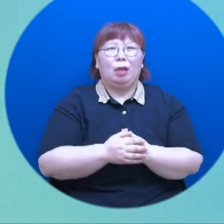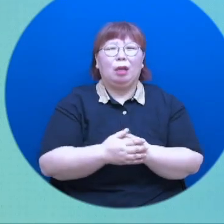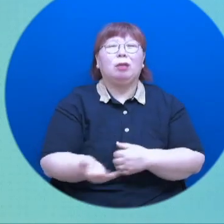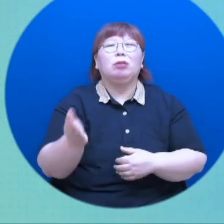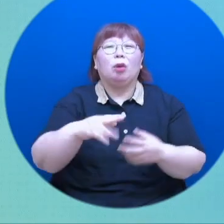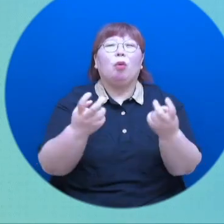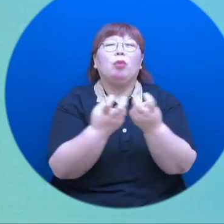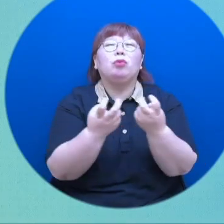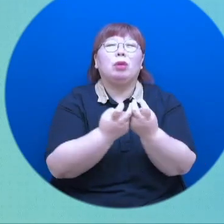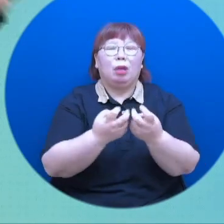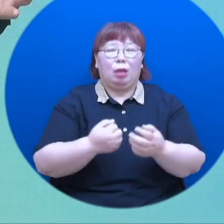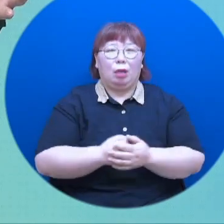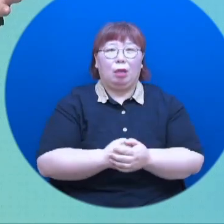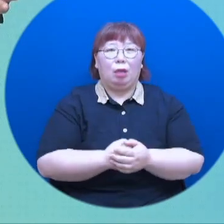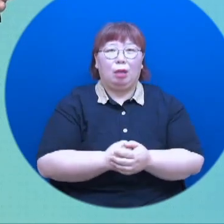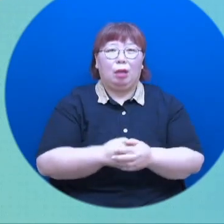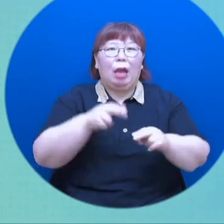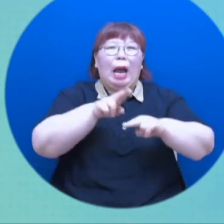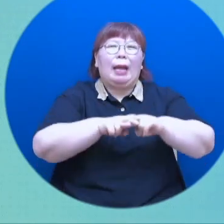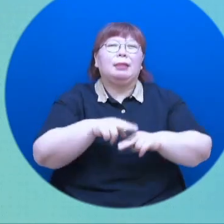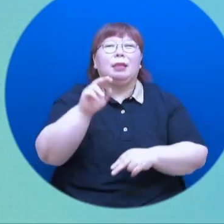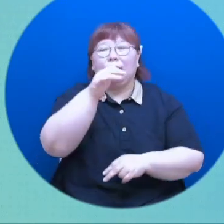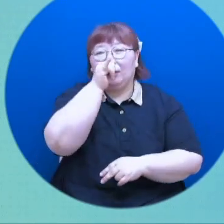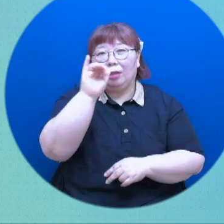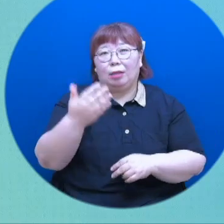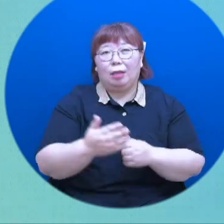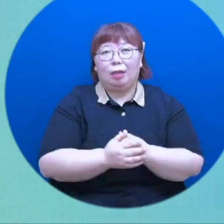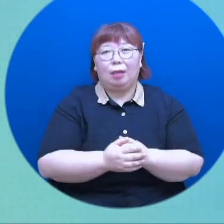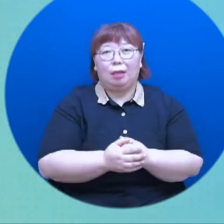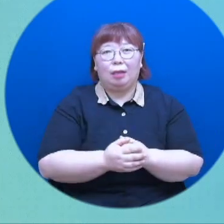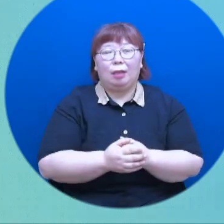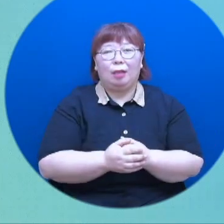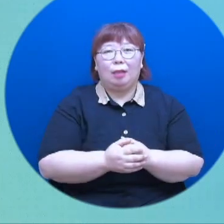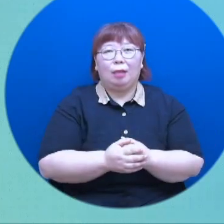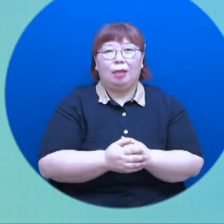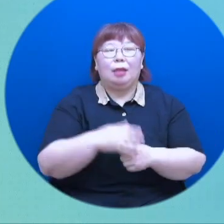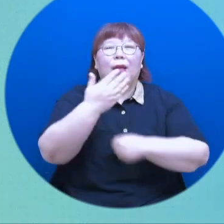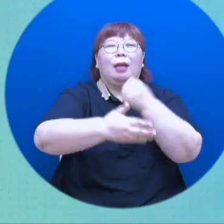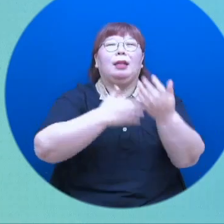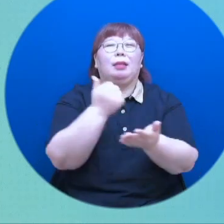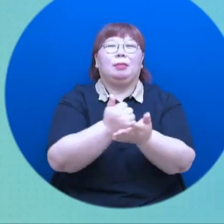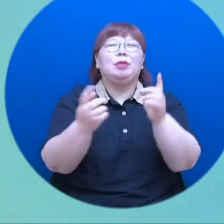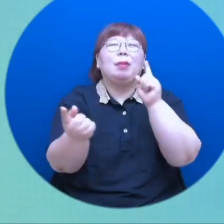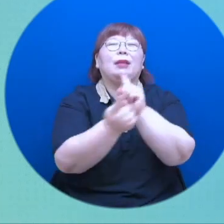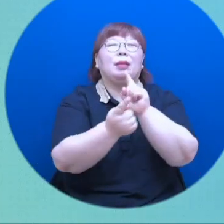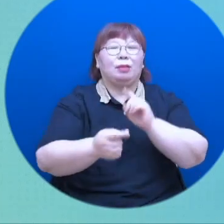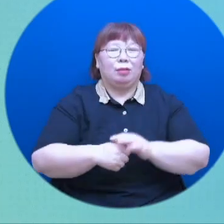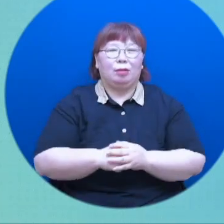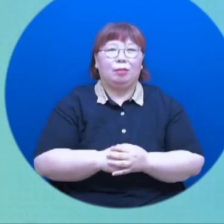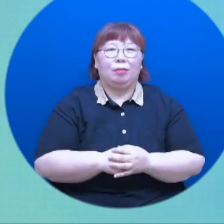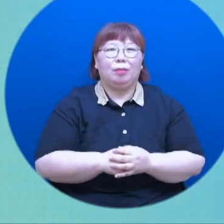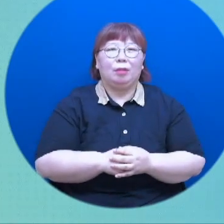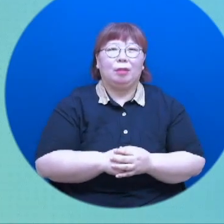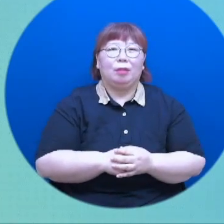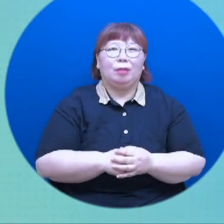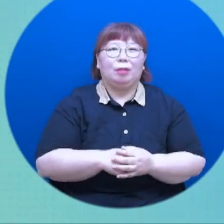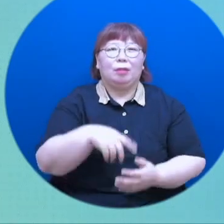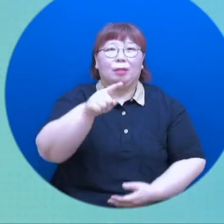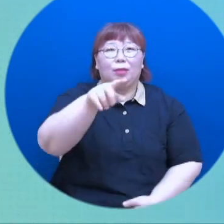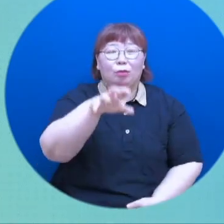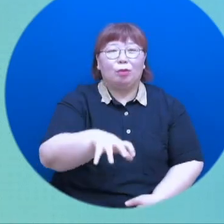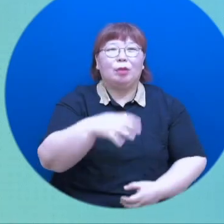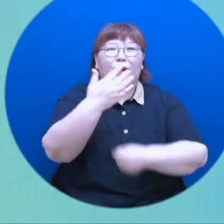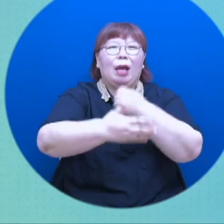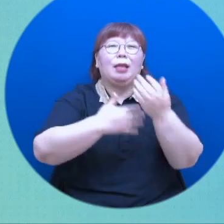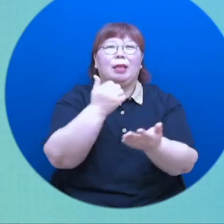어떻게 합니까? 앉아 있어야죠. 거기에서 하나님을 만난 거예요. 거기에서 하나님을